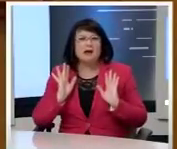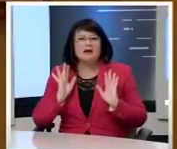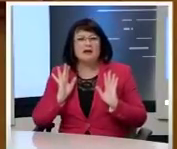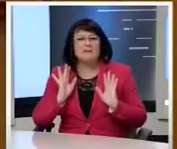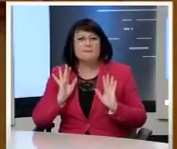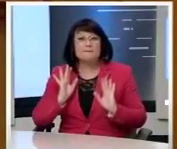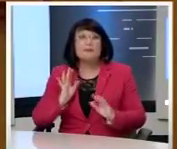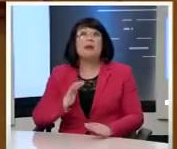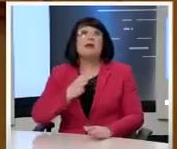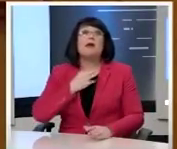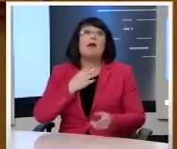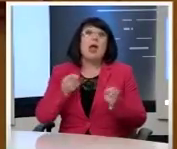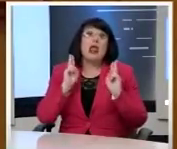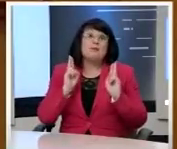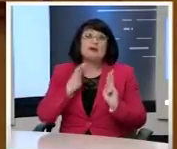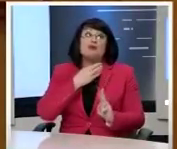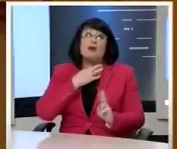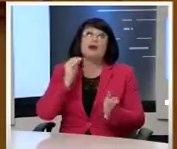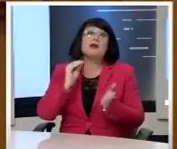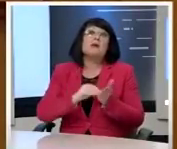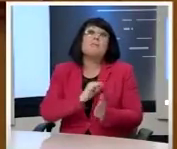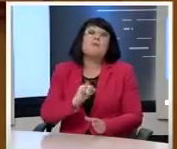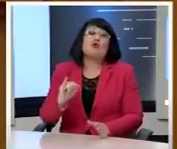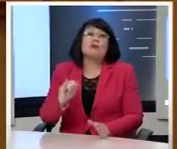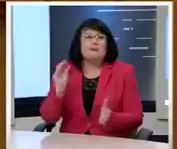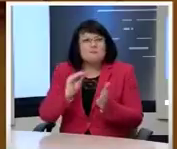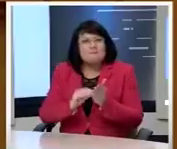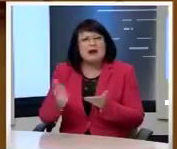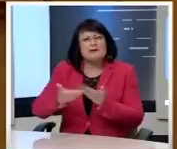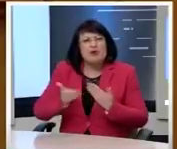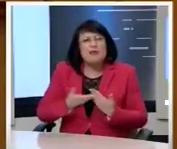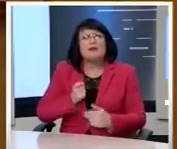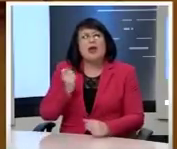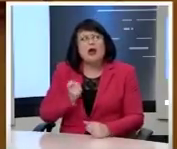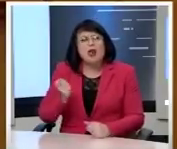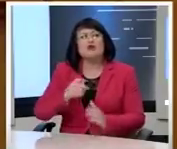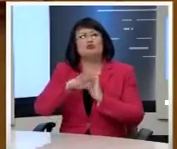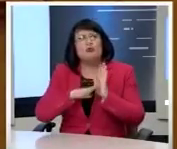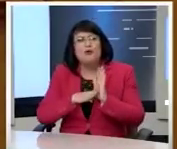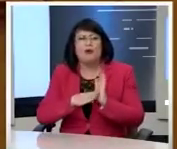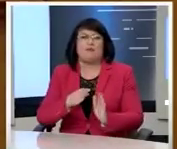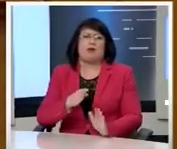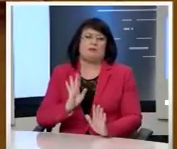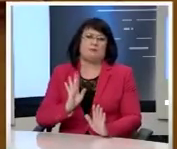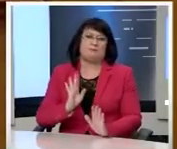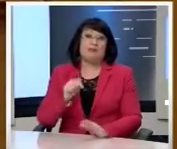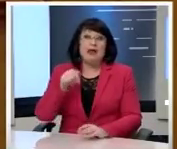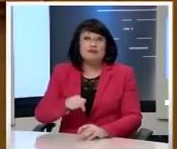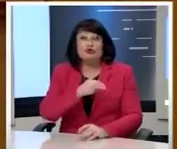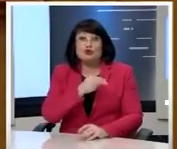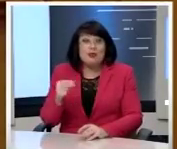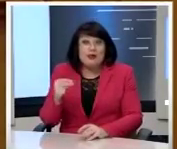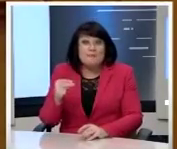μάλλον να μην χρειαστεί ποτέ, να ξανασυζητήσουμε για χρέος, να συζητήσουμε για βοήθεια, για προγράμματα κλπ. Αυτό είναι το θέμα, όχι